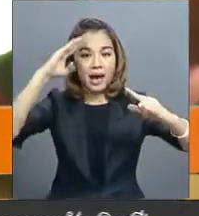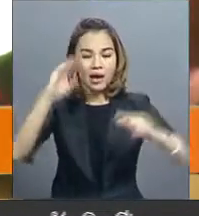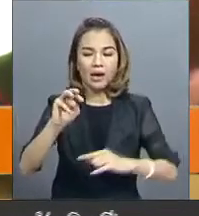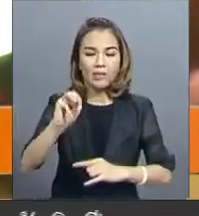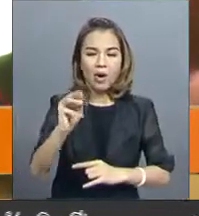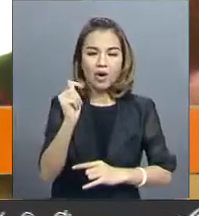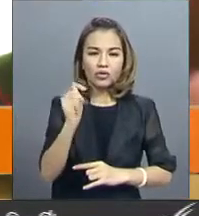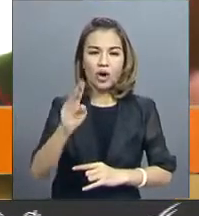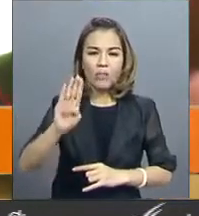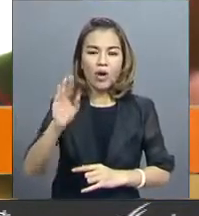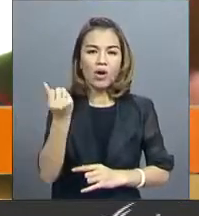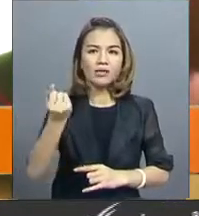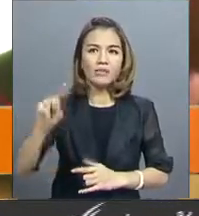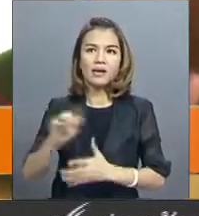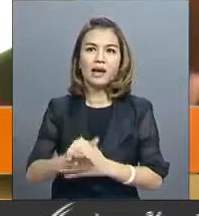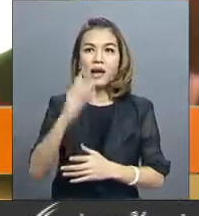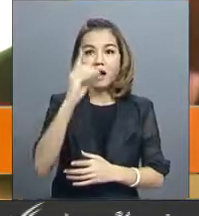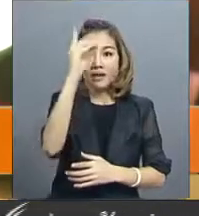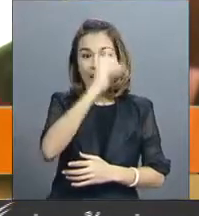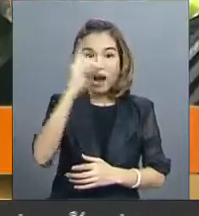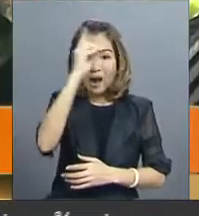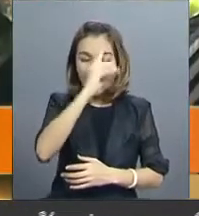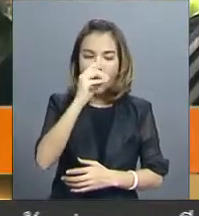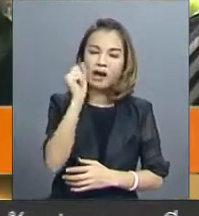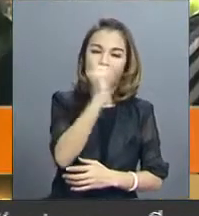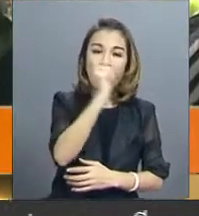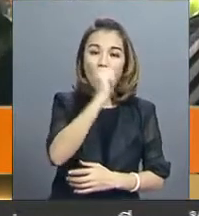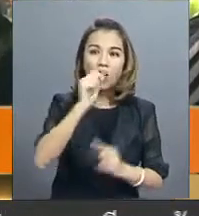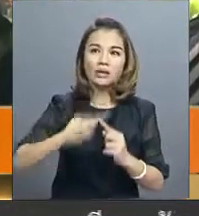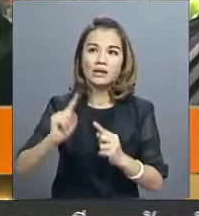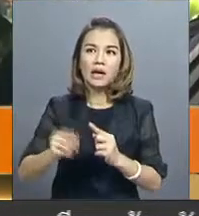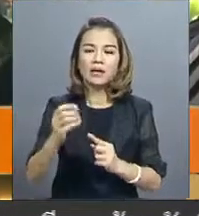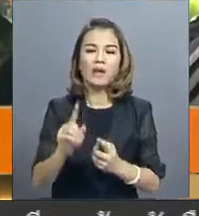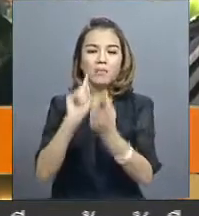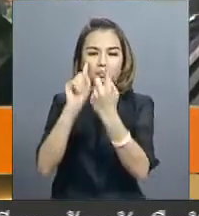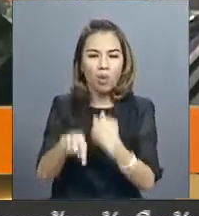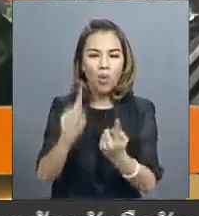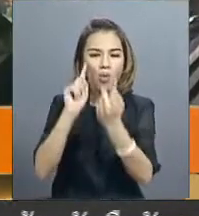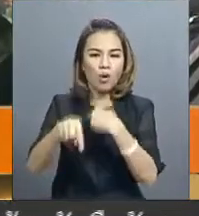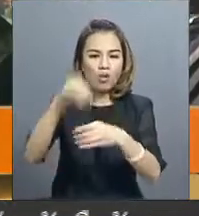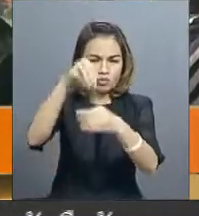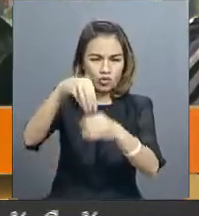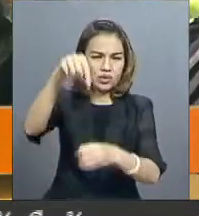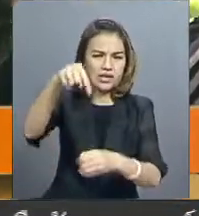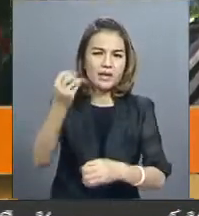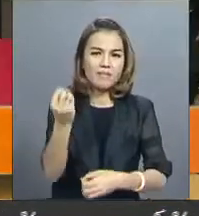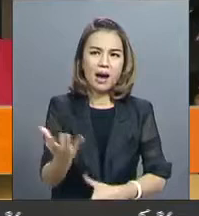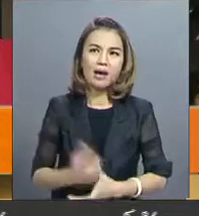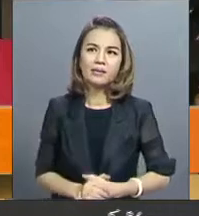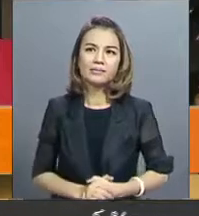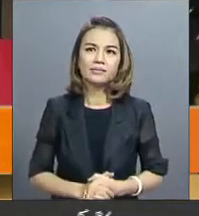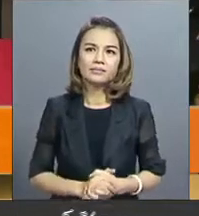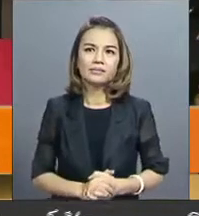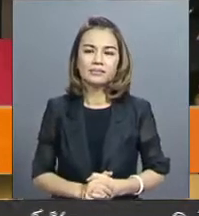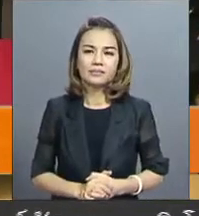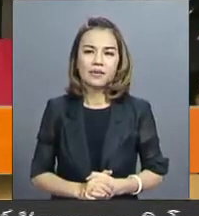เป็นหน่วยทหารที่มีดารานักแสดงและบุคคลที่มีชื่อเสียงหมุนเวียนเข้ามาอยู่ที่นี่แล้วหลายคนชินได้กล่